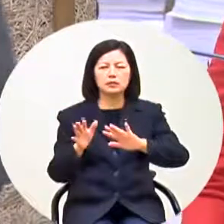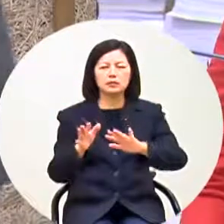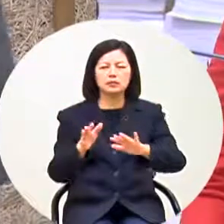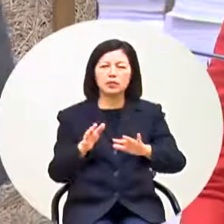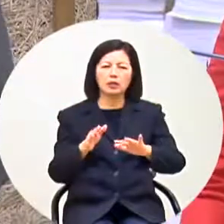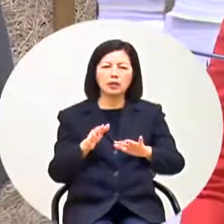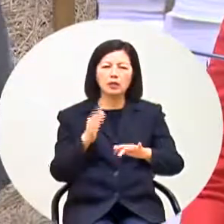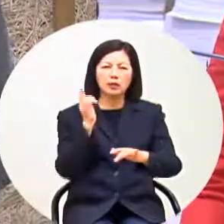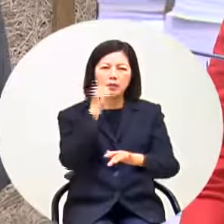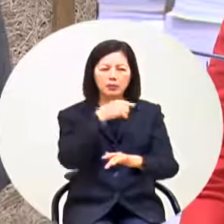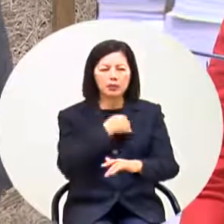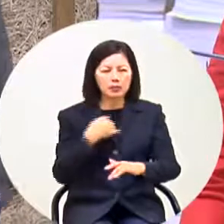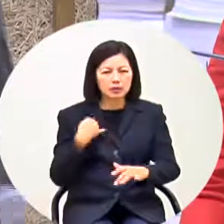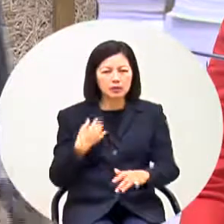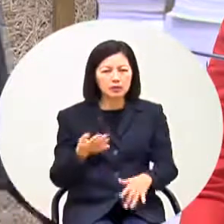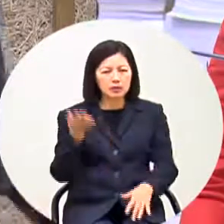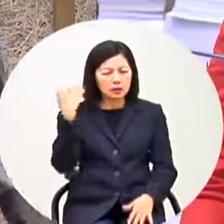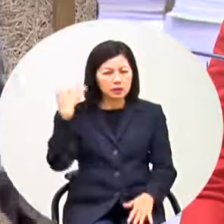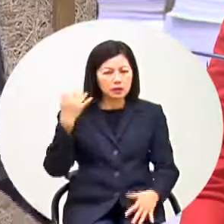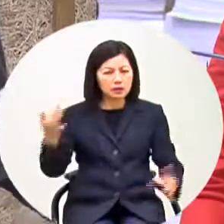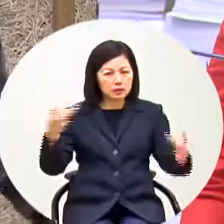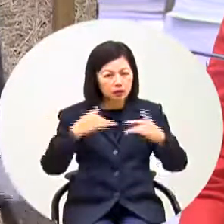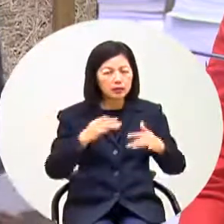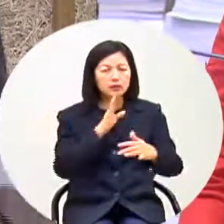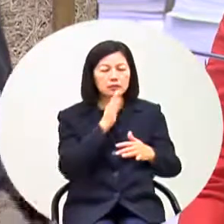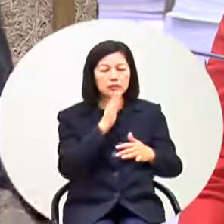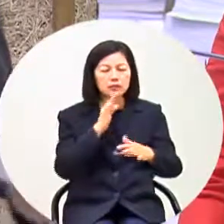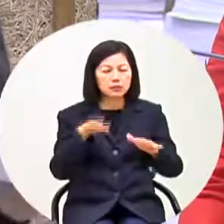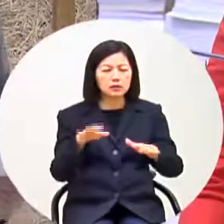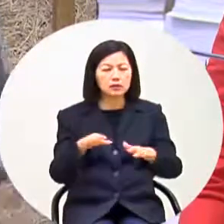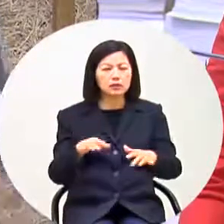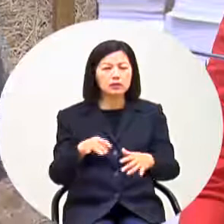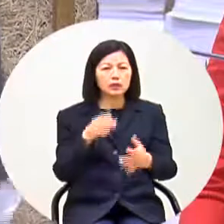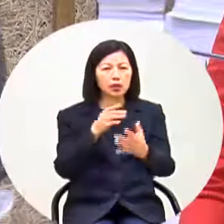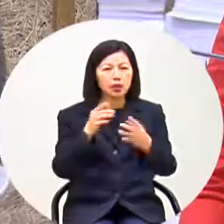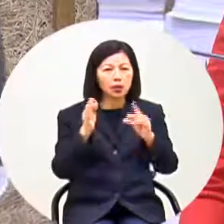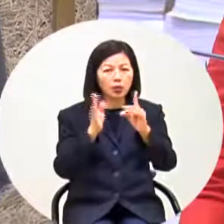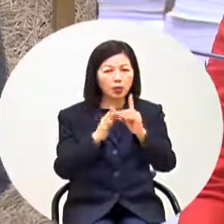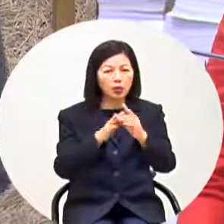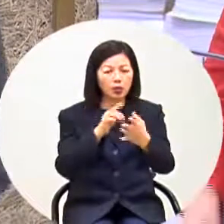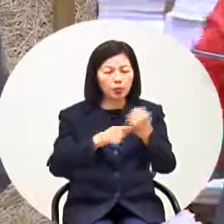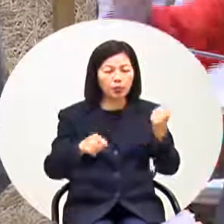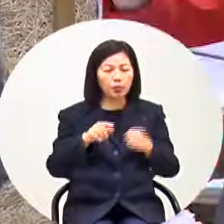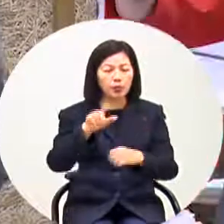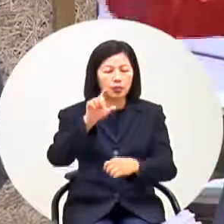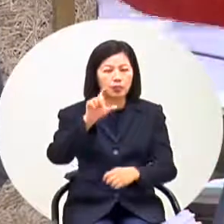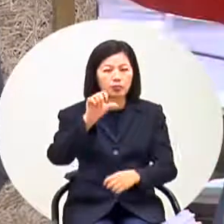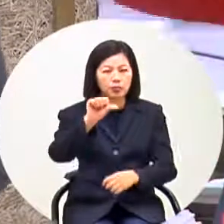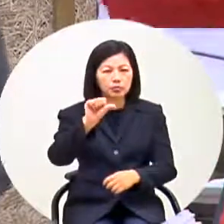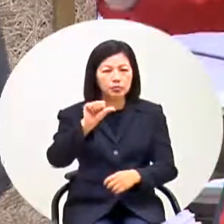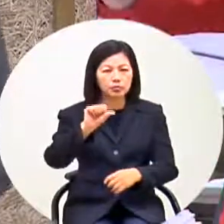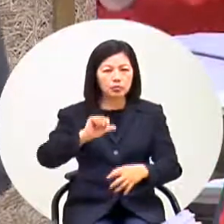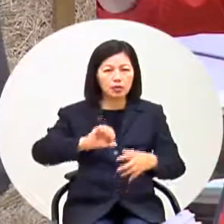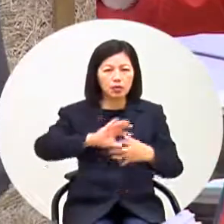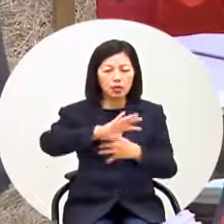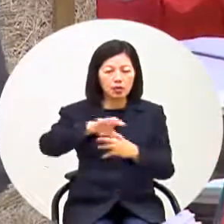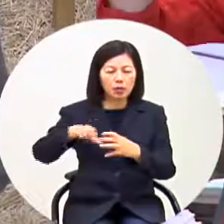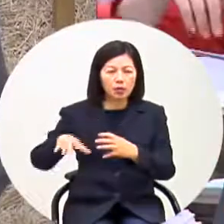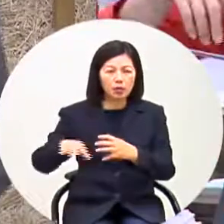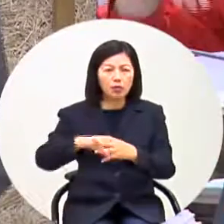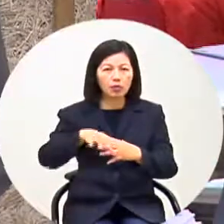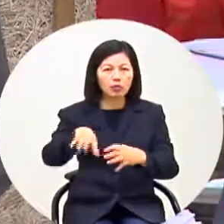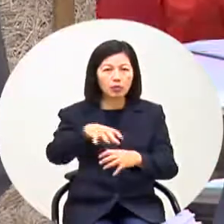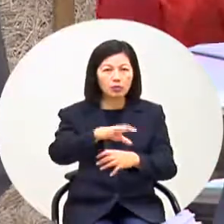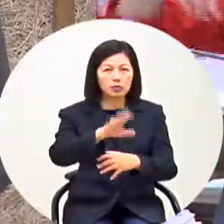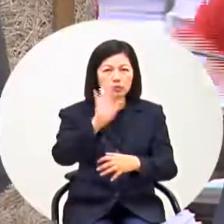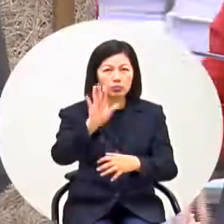我们目前65户里面呢，其实也有不同的国籍、不同的背景的人进驻。 尹局长，如果没有原住户， 包含有